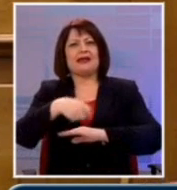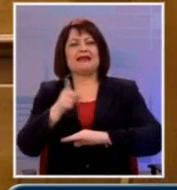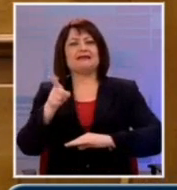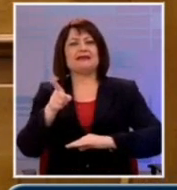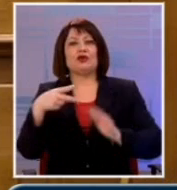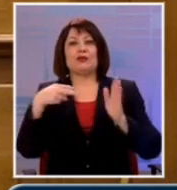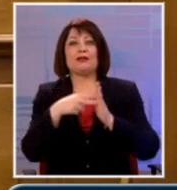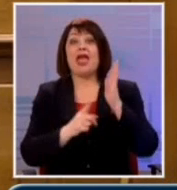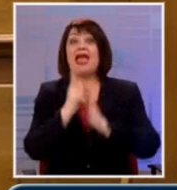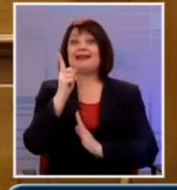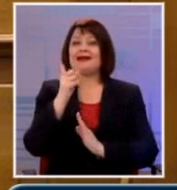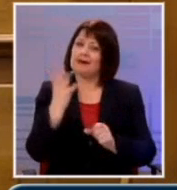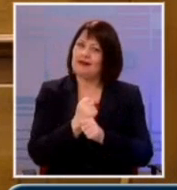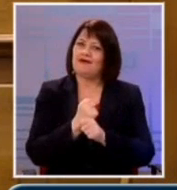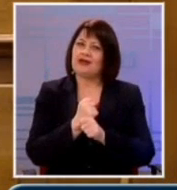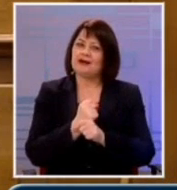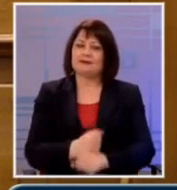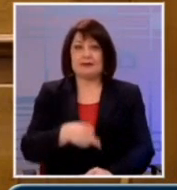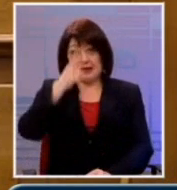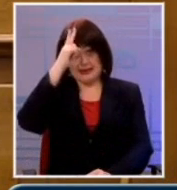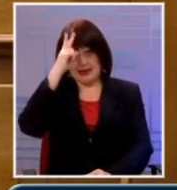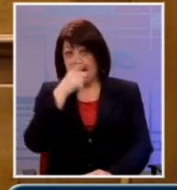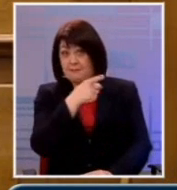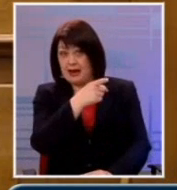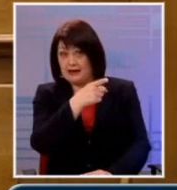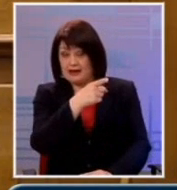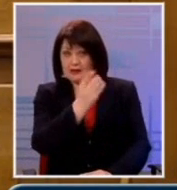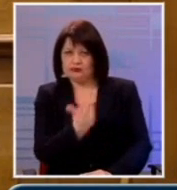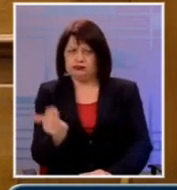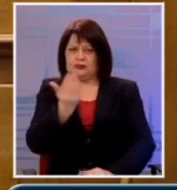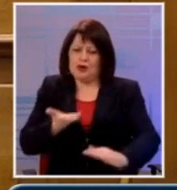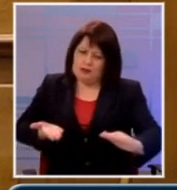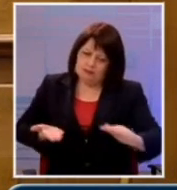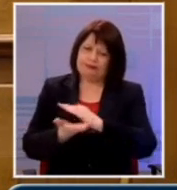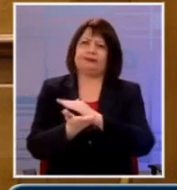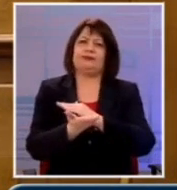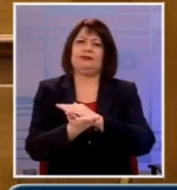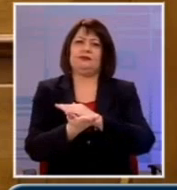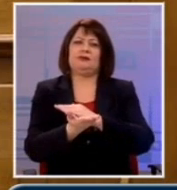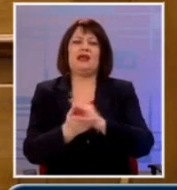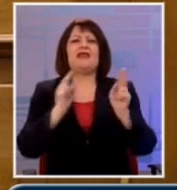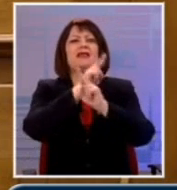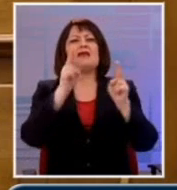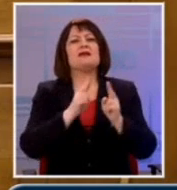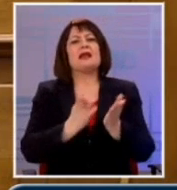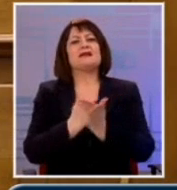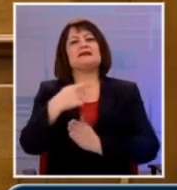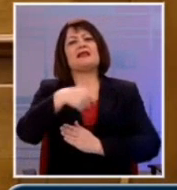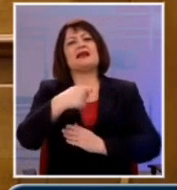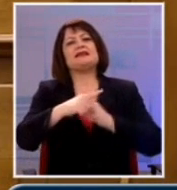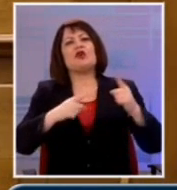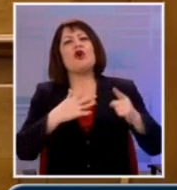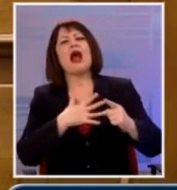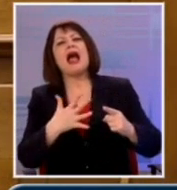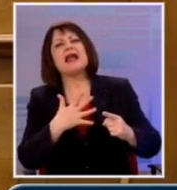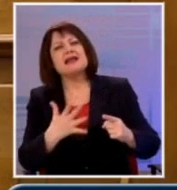το 2011. Η Γερμανία προσέφυγε στη συνέχεια στο Διεθνές Δικαστήριο της